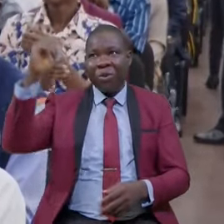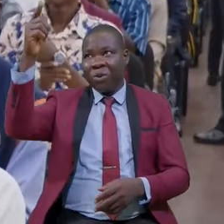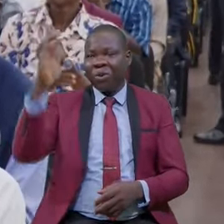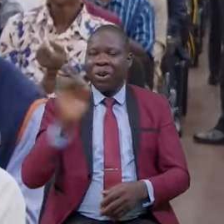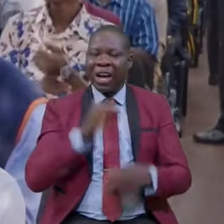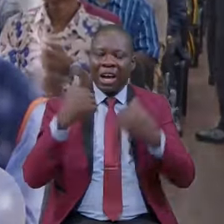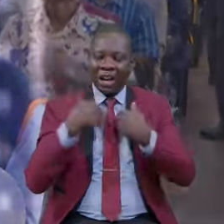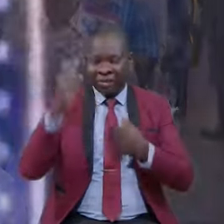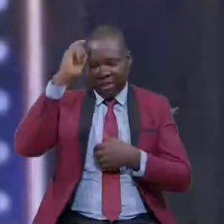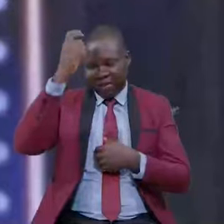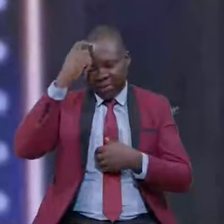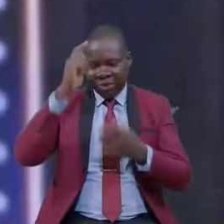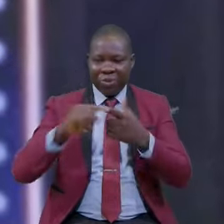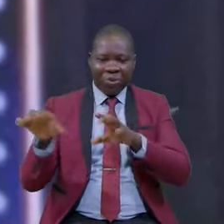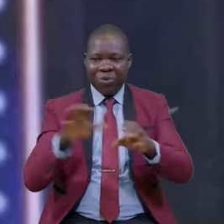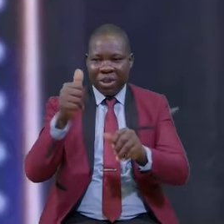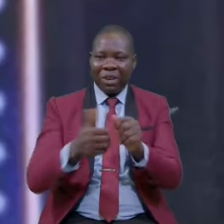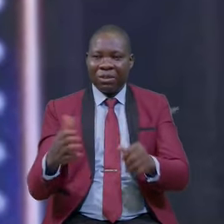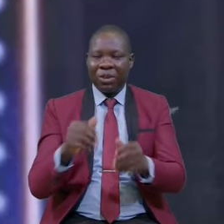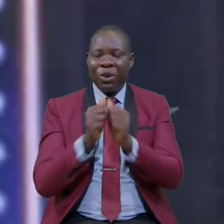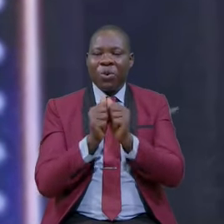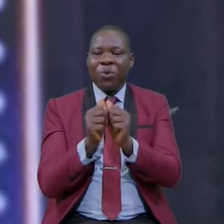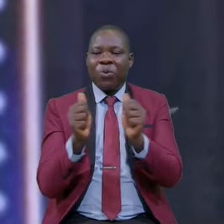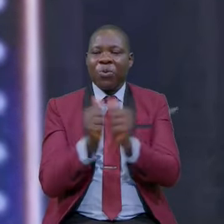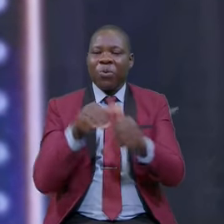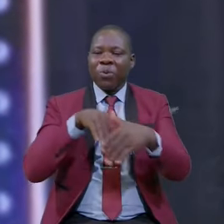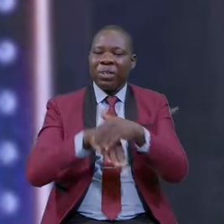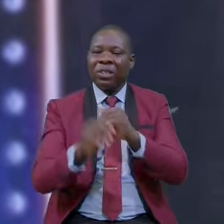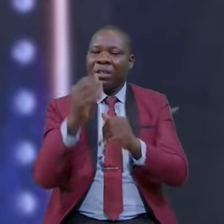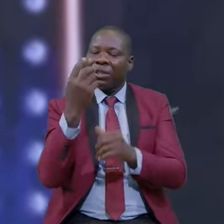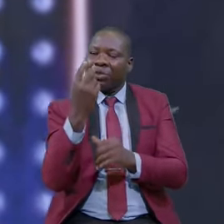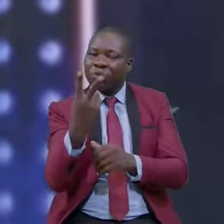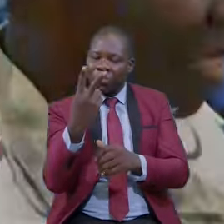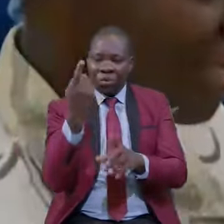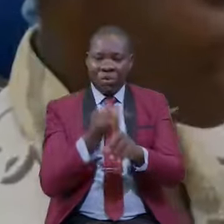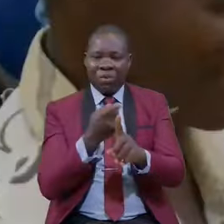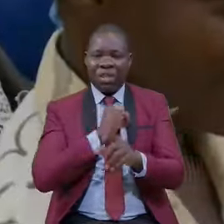En 2 mois, j'avais fini ce que je devais faire pour 3 mois.